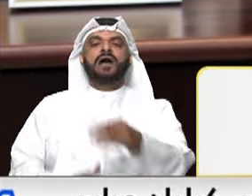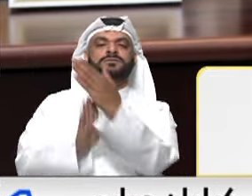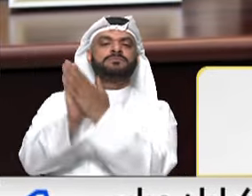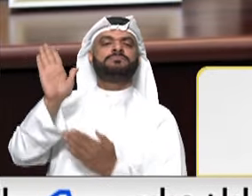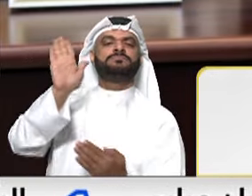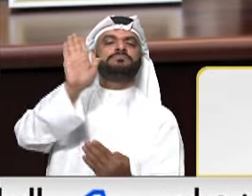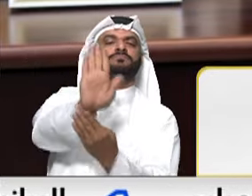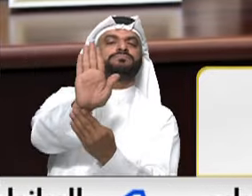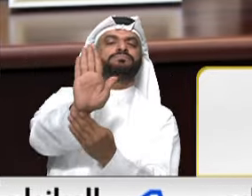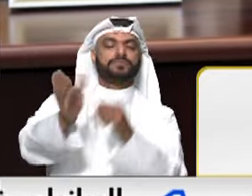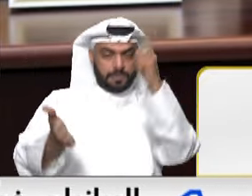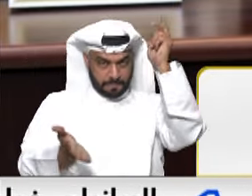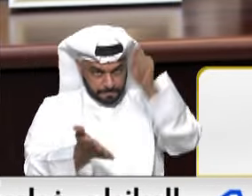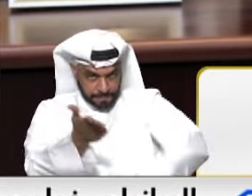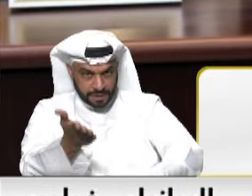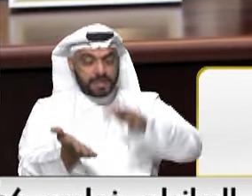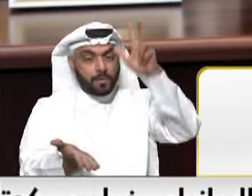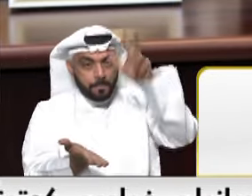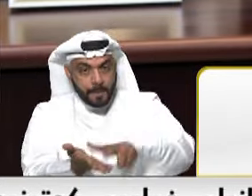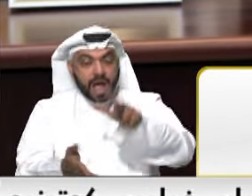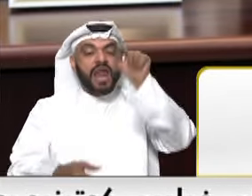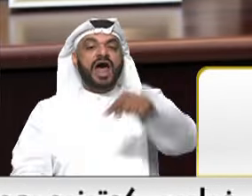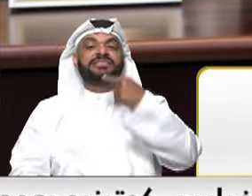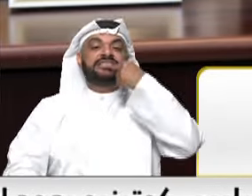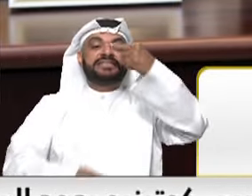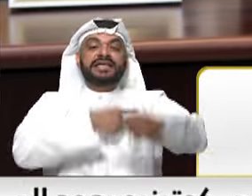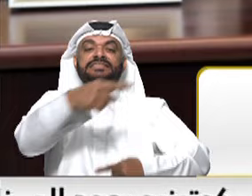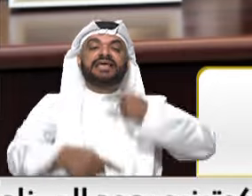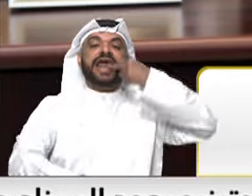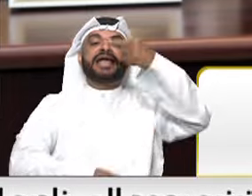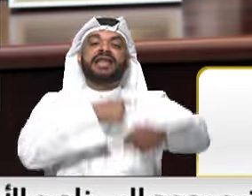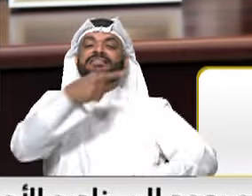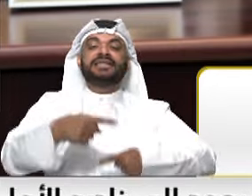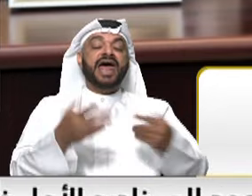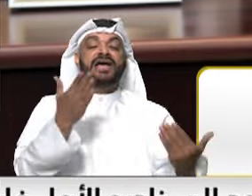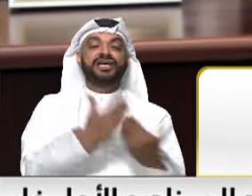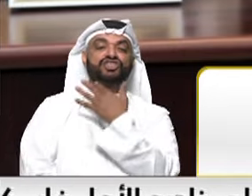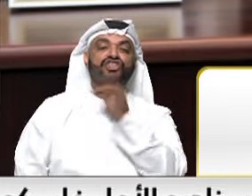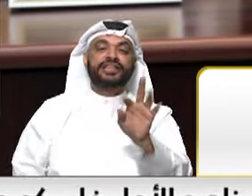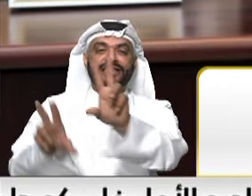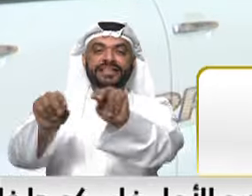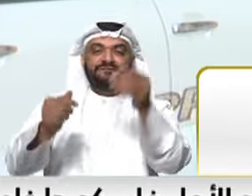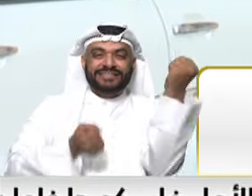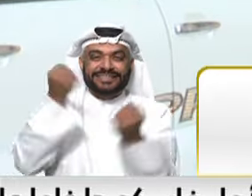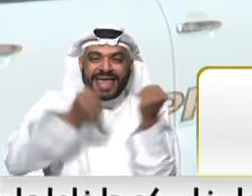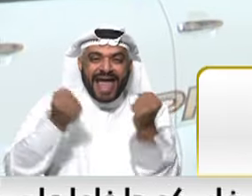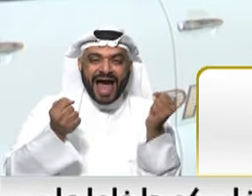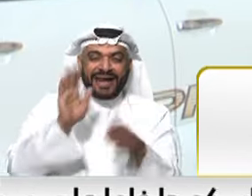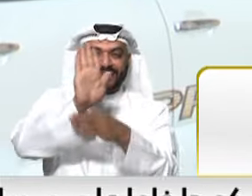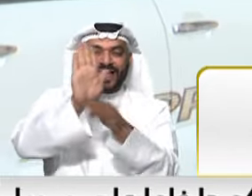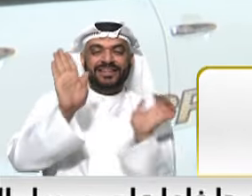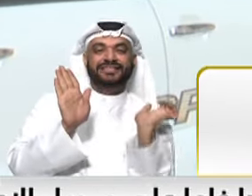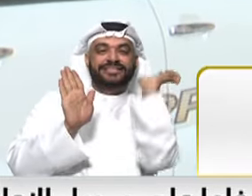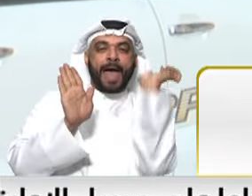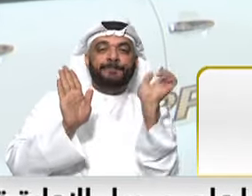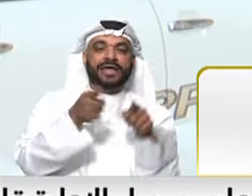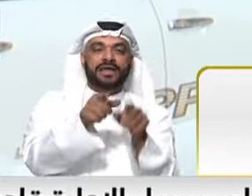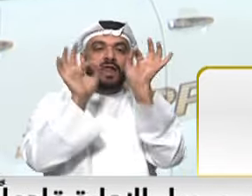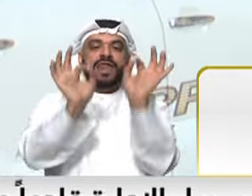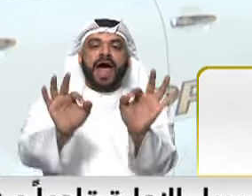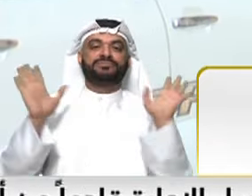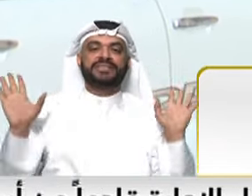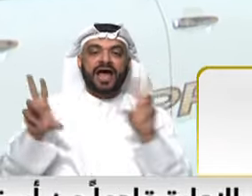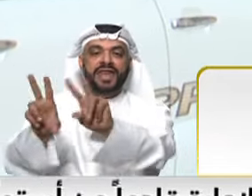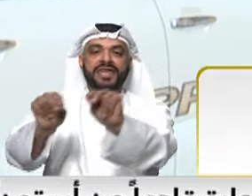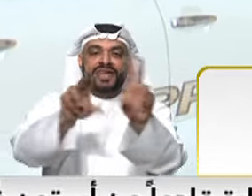سنوي دائم لكل عمارات الاستثمارية والمجمعات التجارية. التعديلات المطلوبة على اللوائح